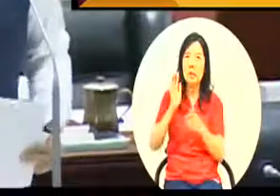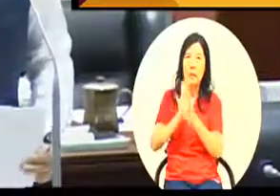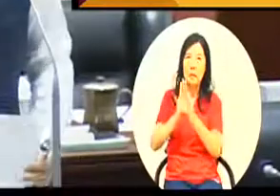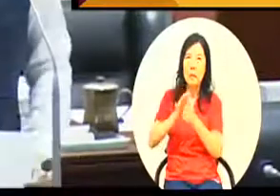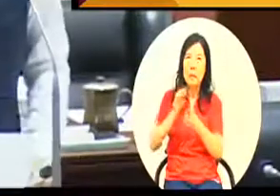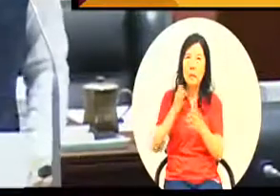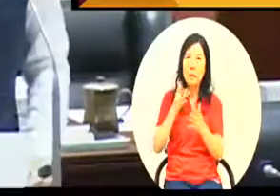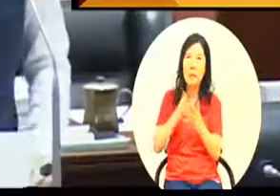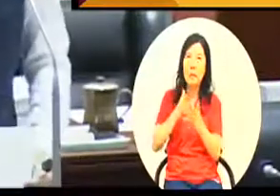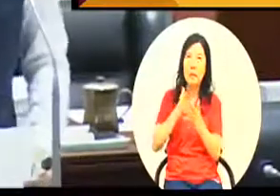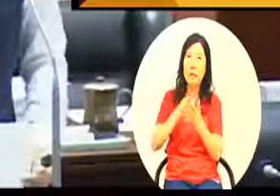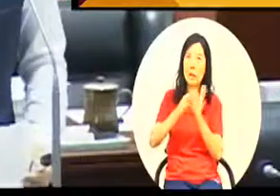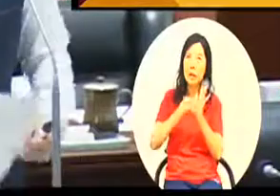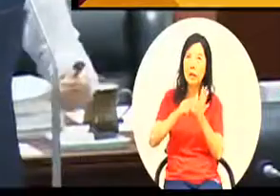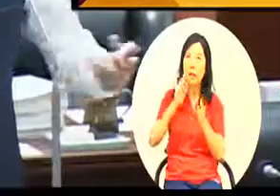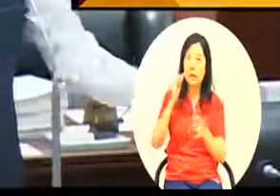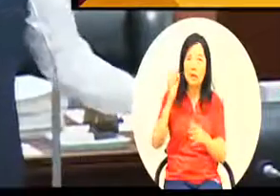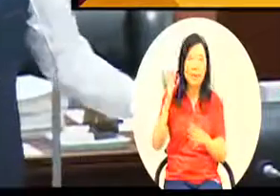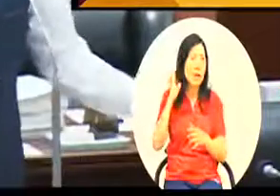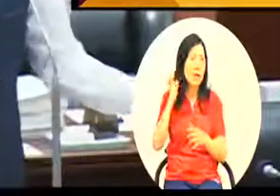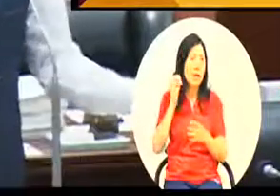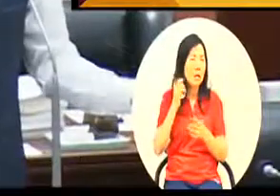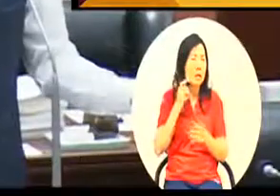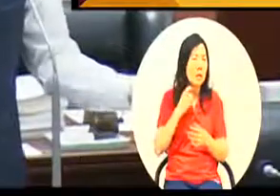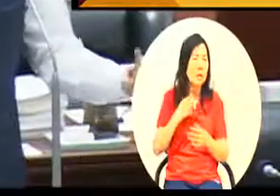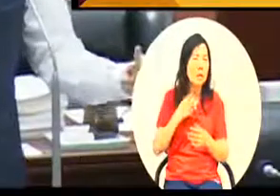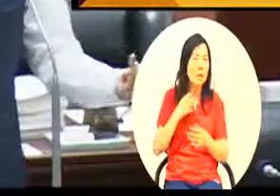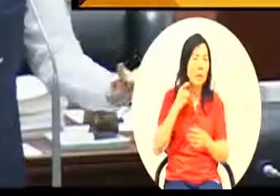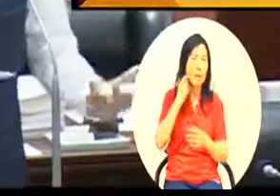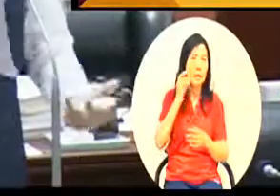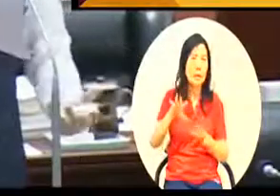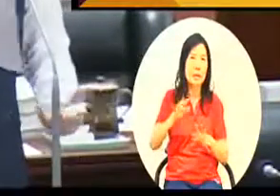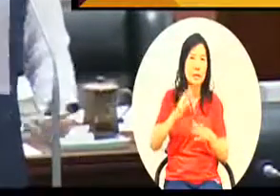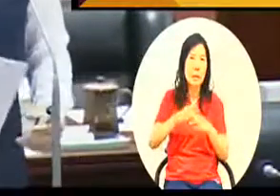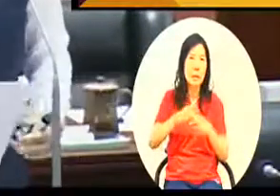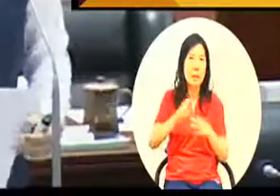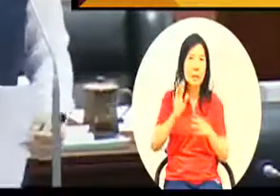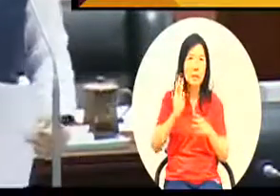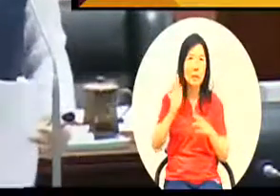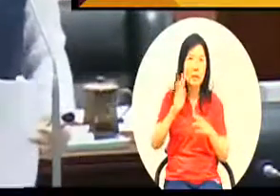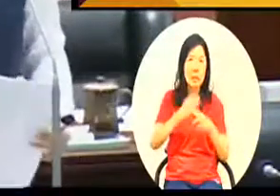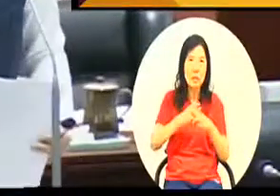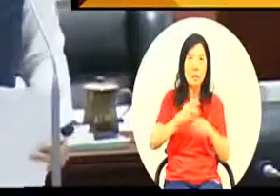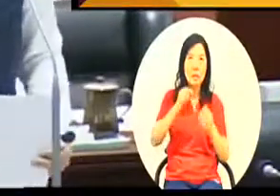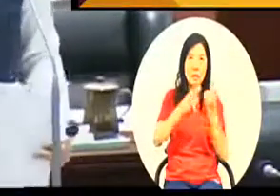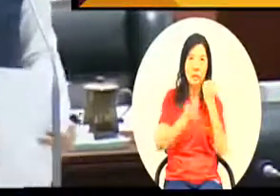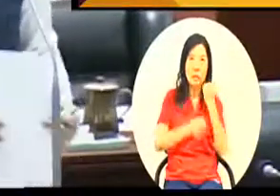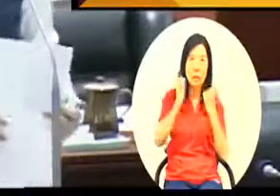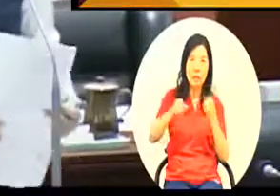我都听不下去啊。好，但是你的人权嘛，我还是帮你辩护，信不信法官判断嘛，哈。